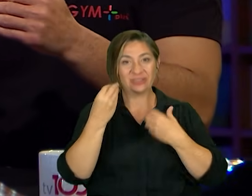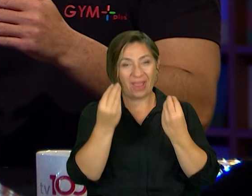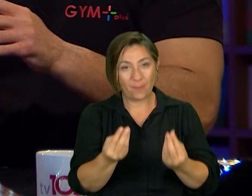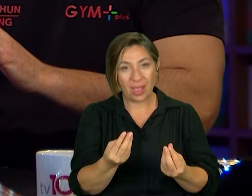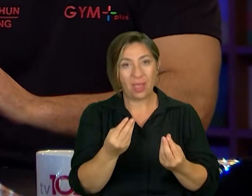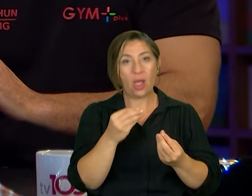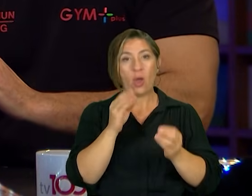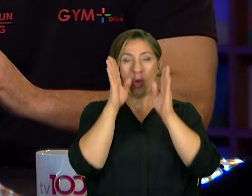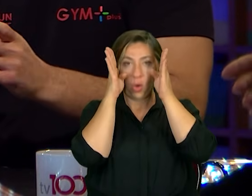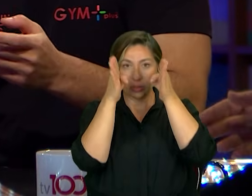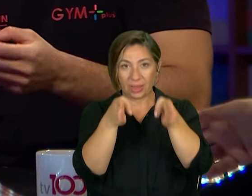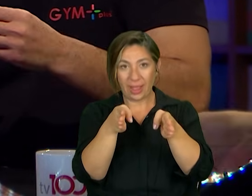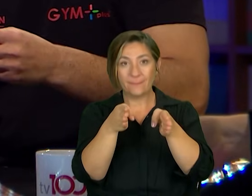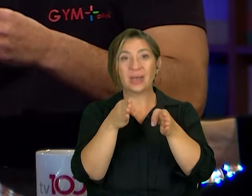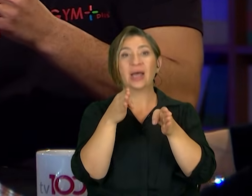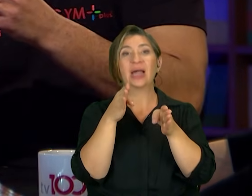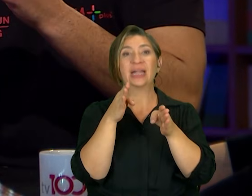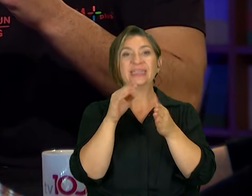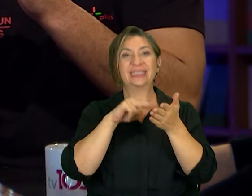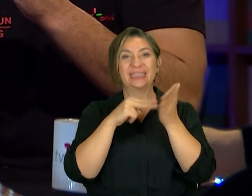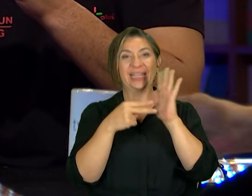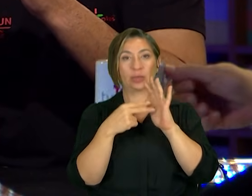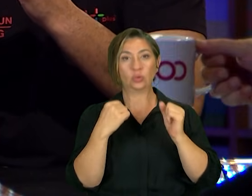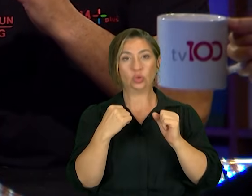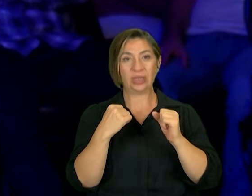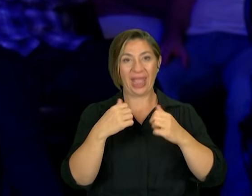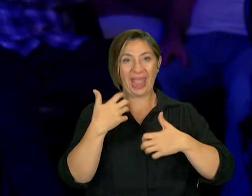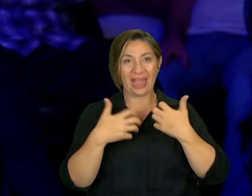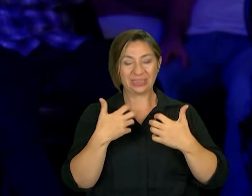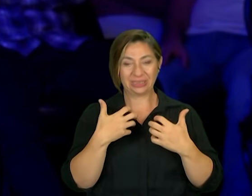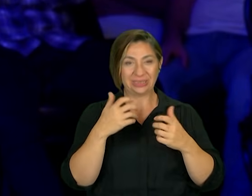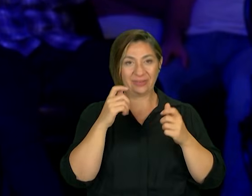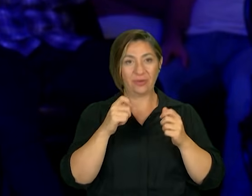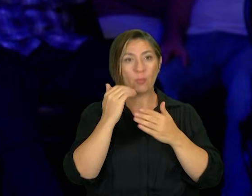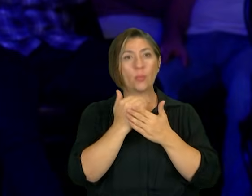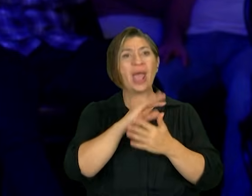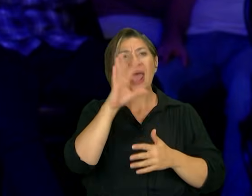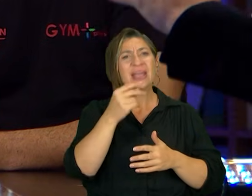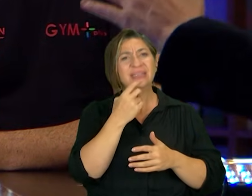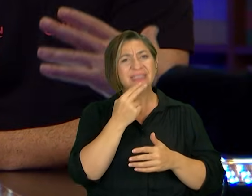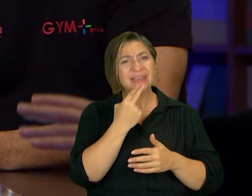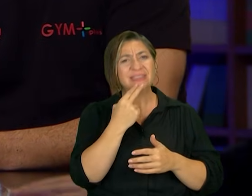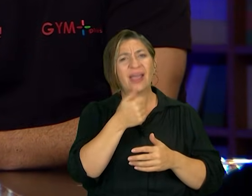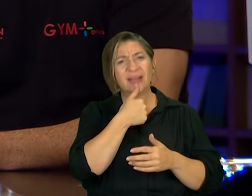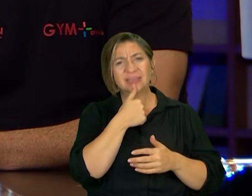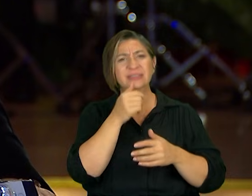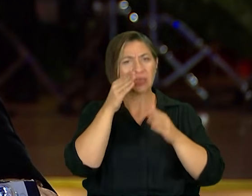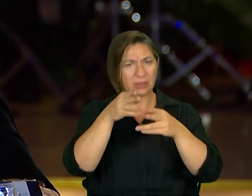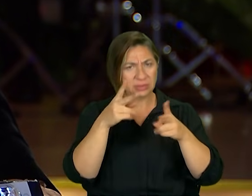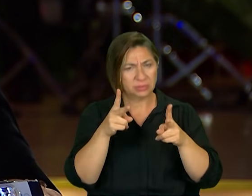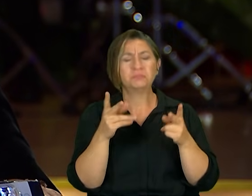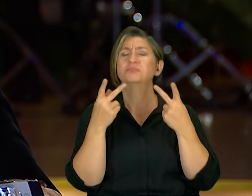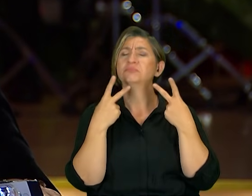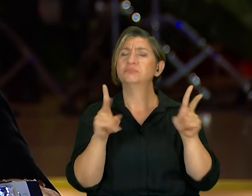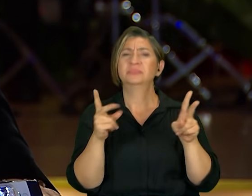ondan sonra odaklanma ve tekniklerdeki gücü, enerjiyi elde etme programları var. Her yaştan kadın ya da erkek öğrenebilir kesinlikle